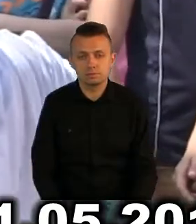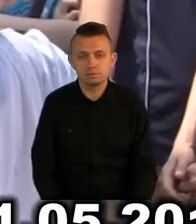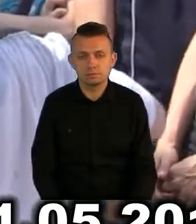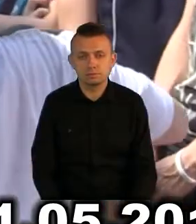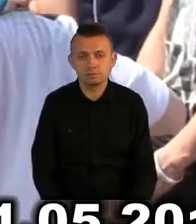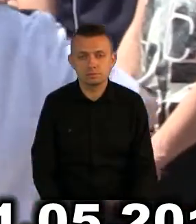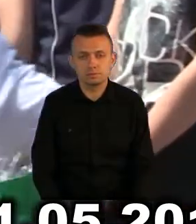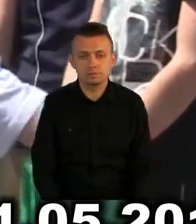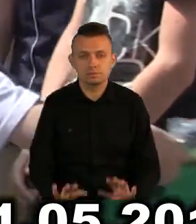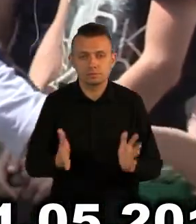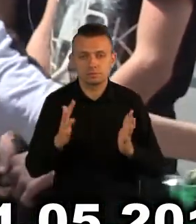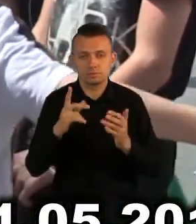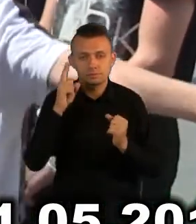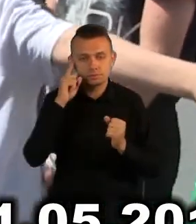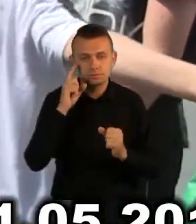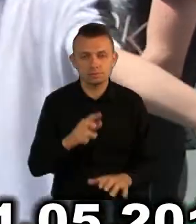Brawa!